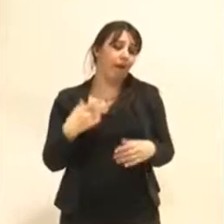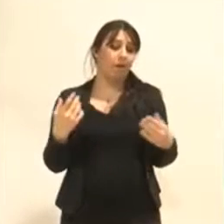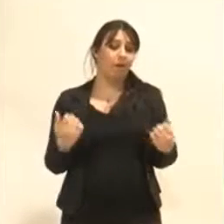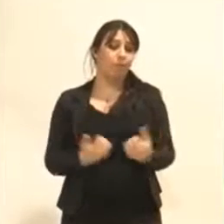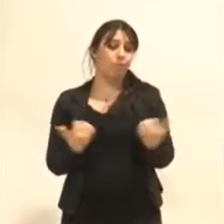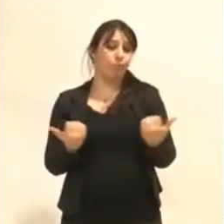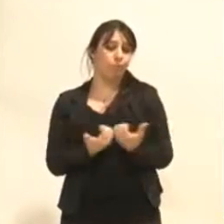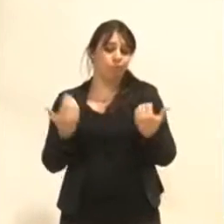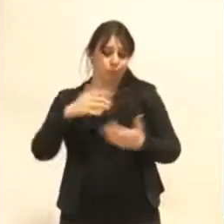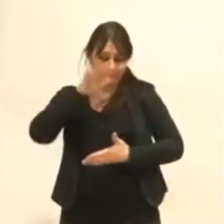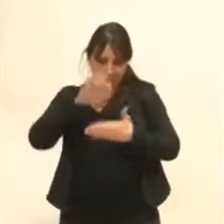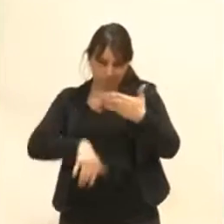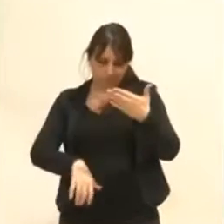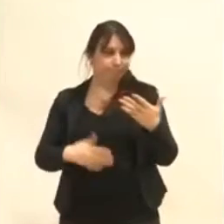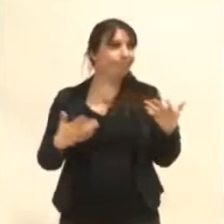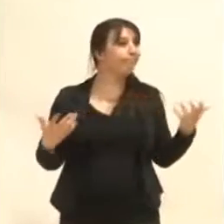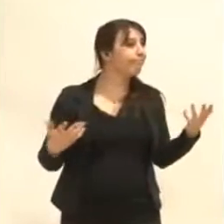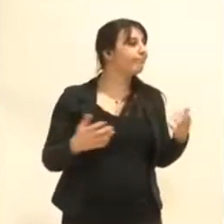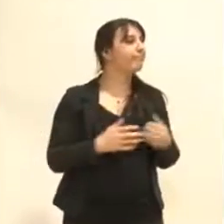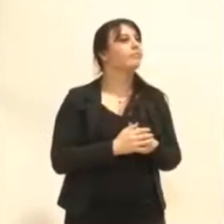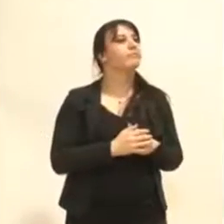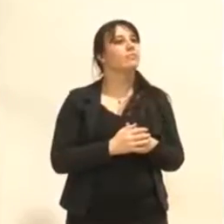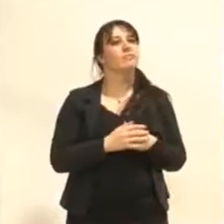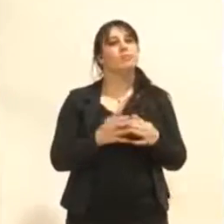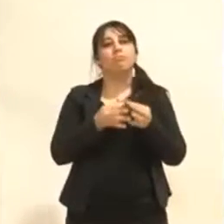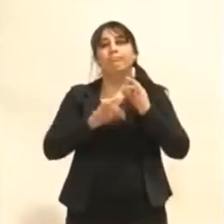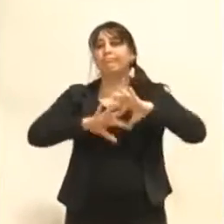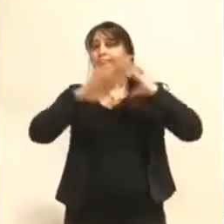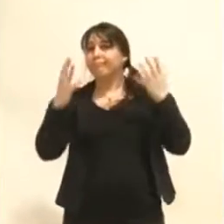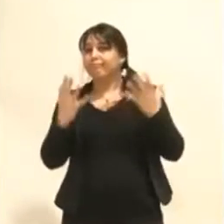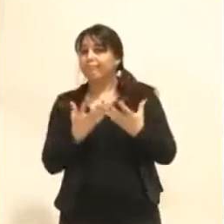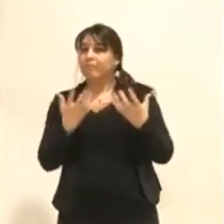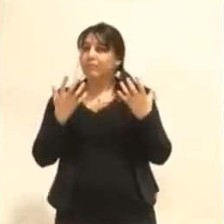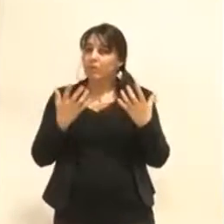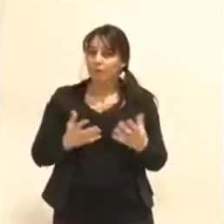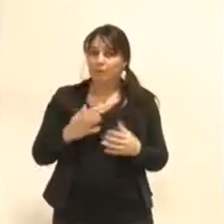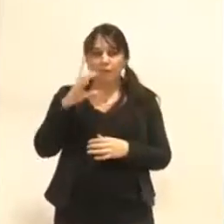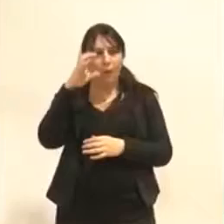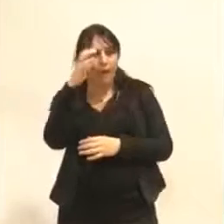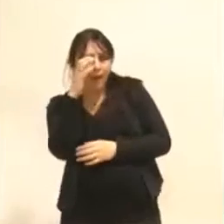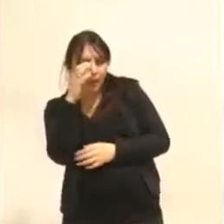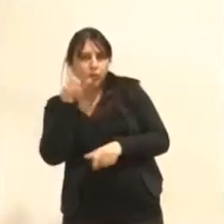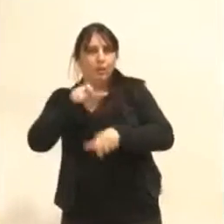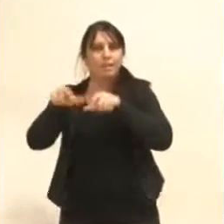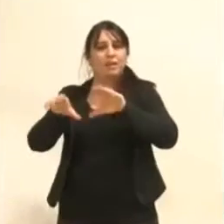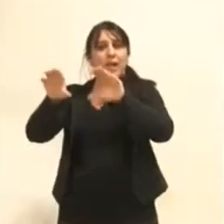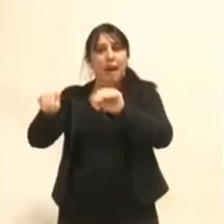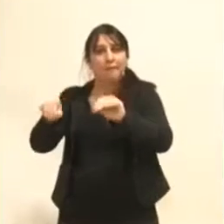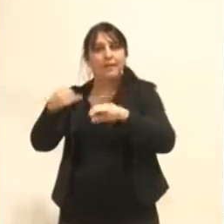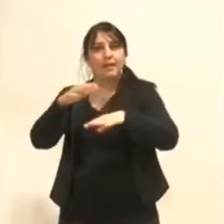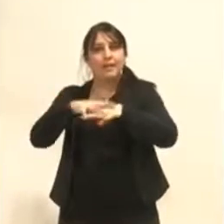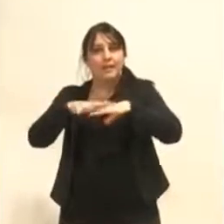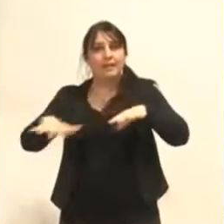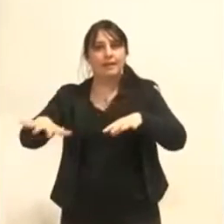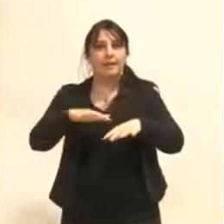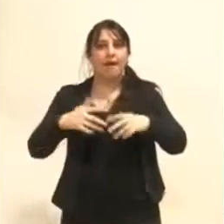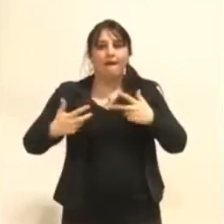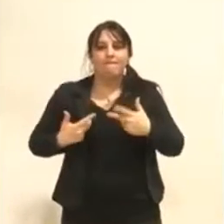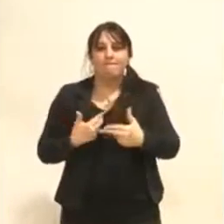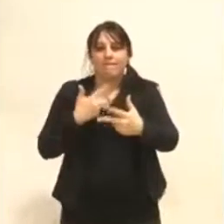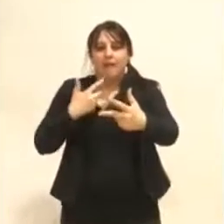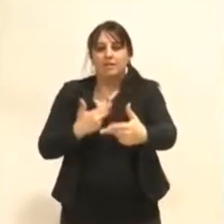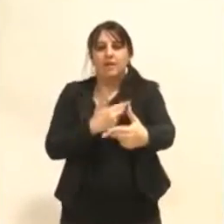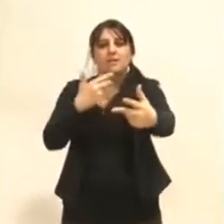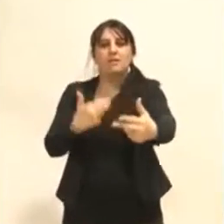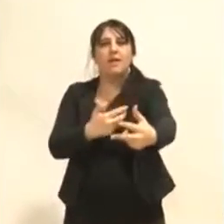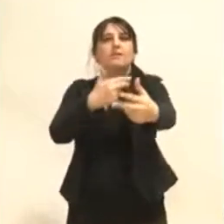le contraire. Pour conclure, nous serons très attentifs concernant la prise en compte des interrogations des riverains sur les différentes phases de l'élaboration de